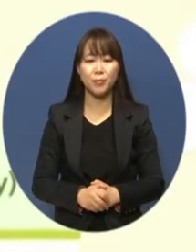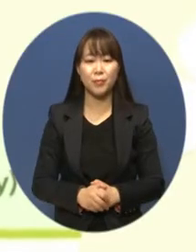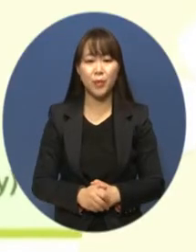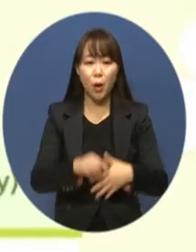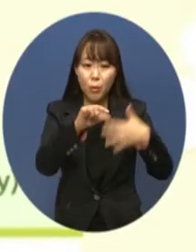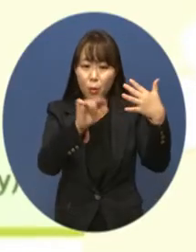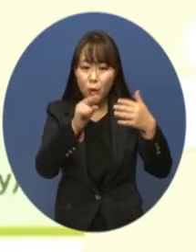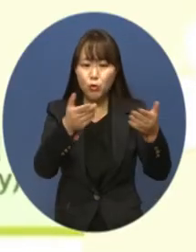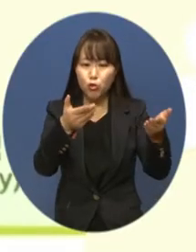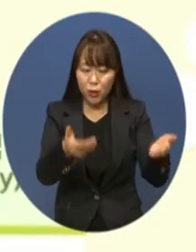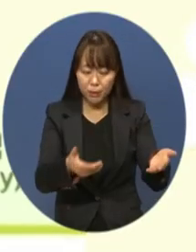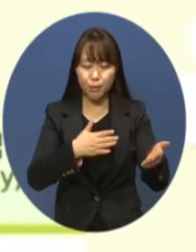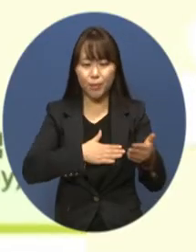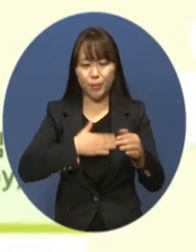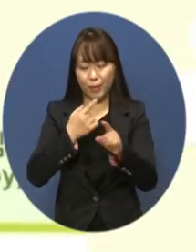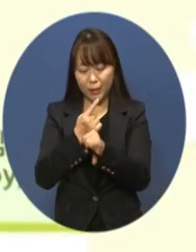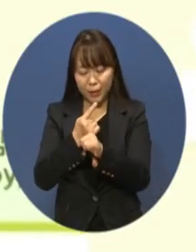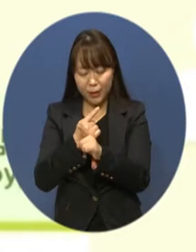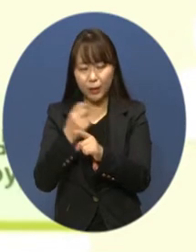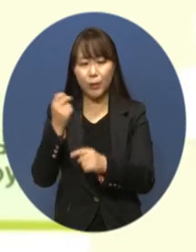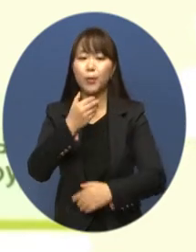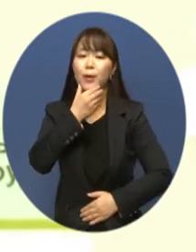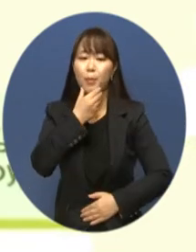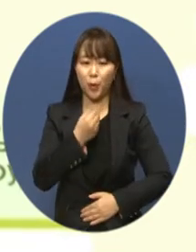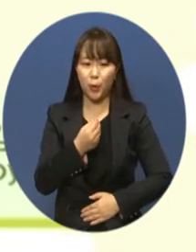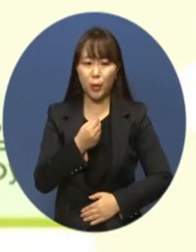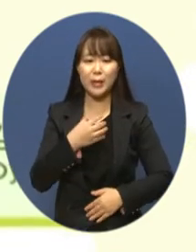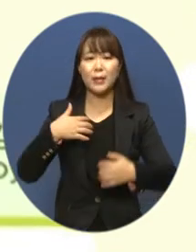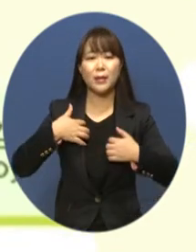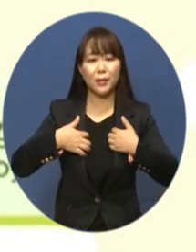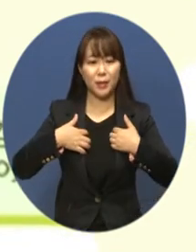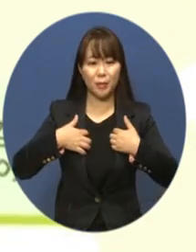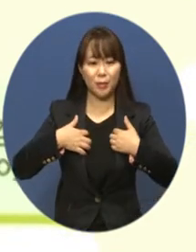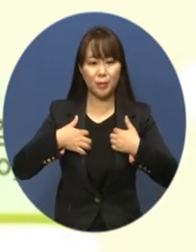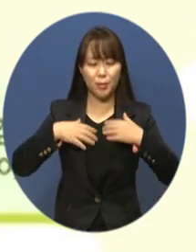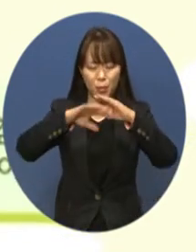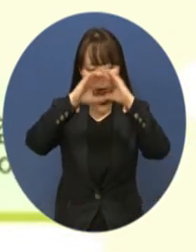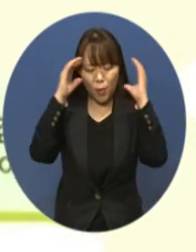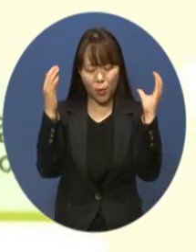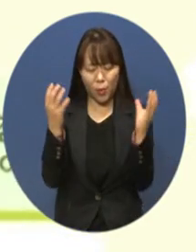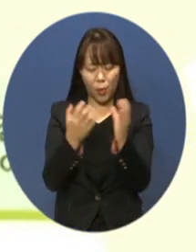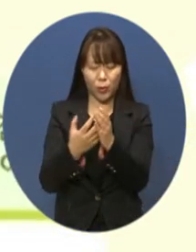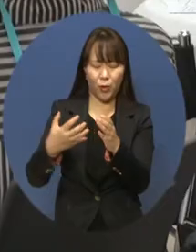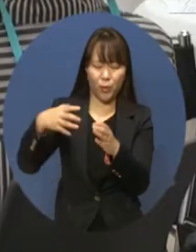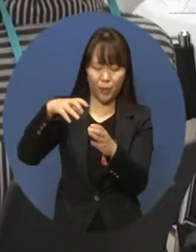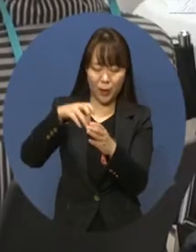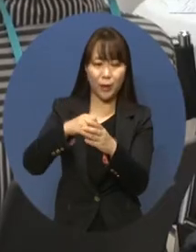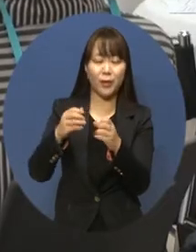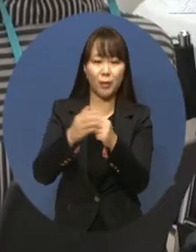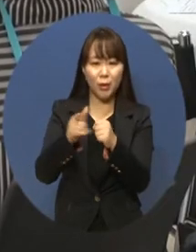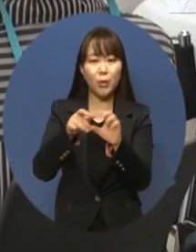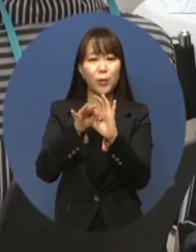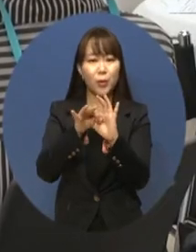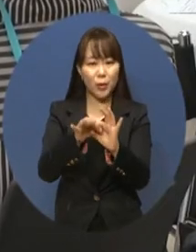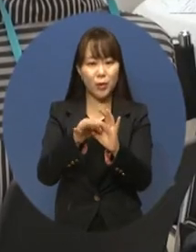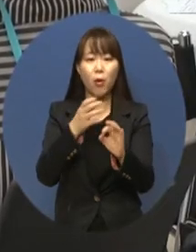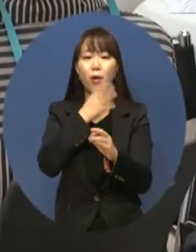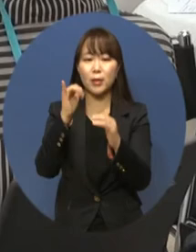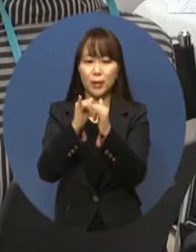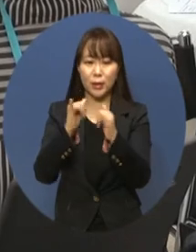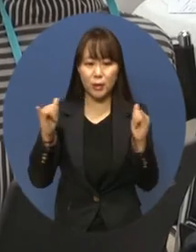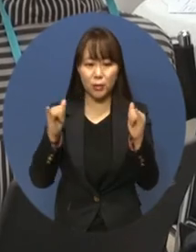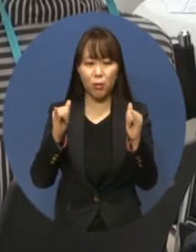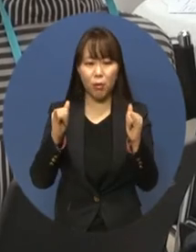프로그램은 쉼, 힐링, 행복, 즐김이 모두 담겨 있어 이를 통해